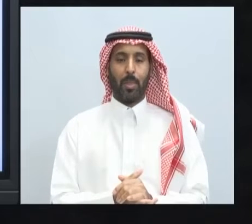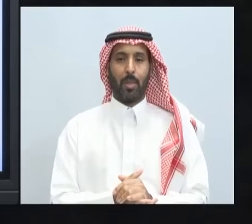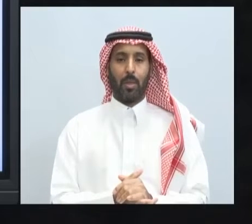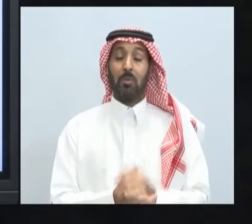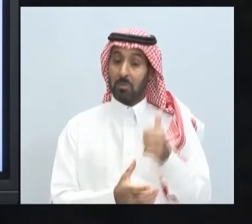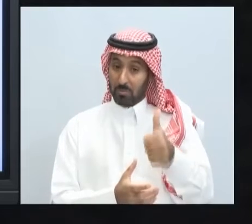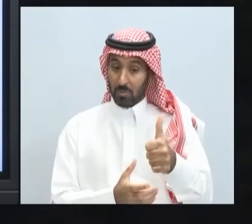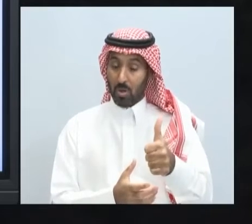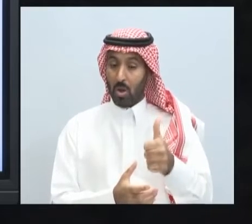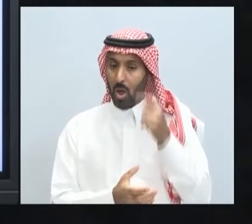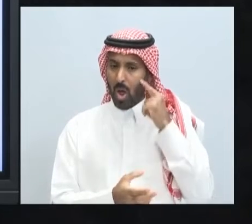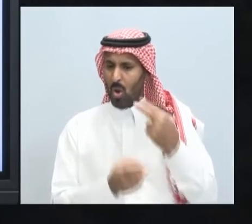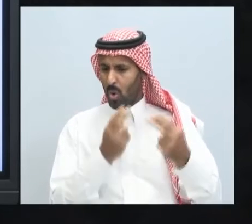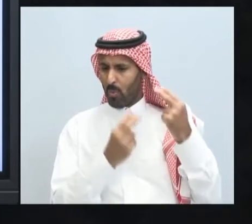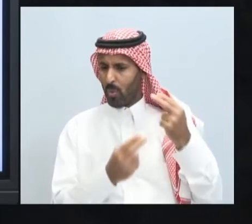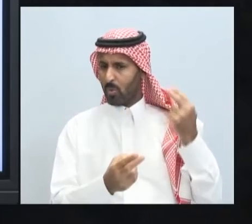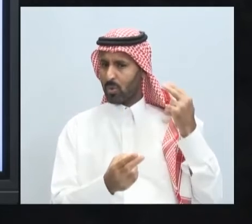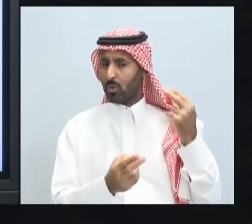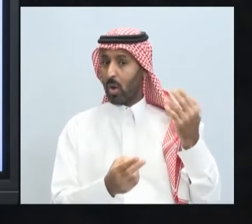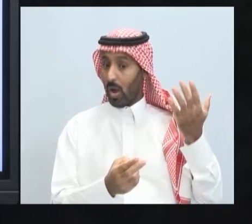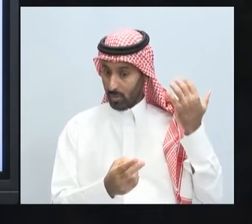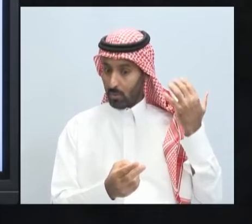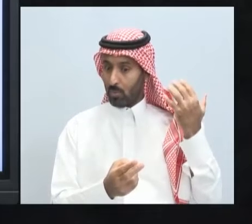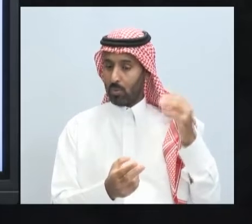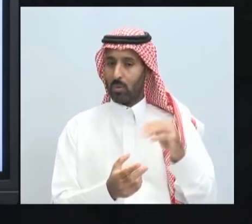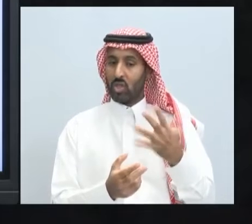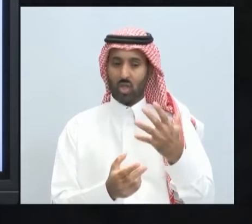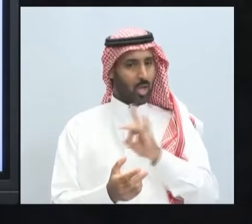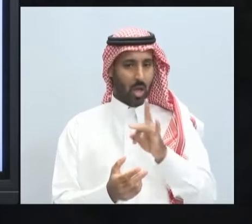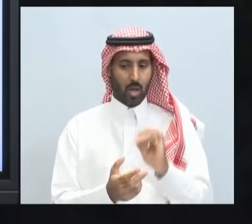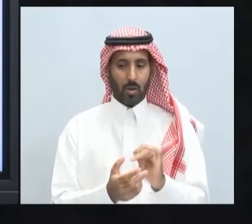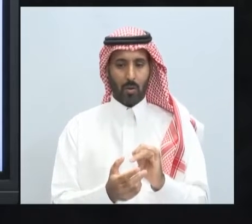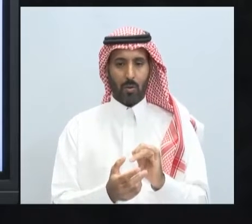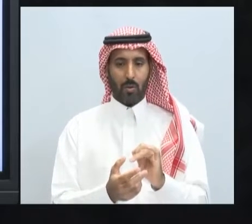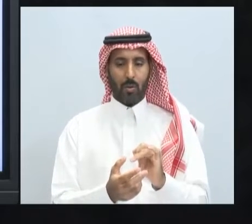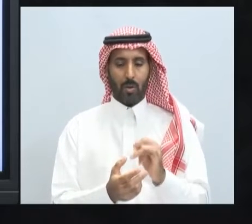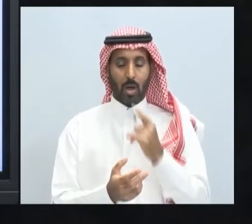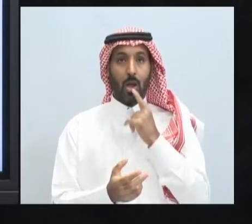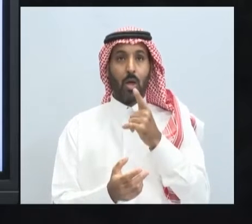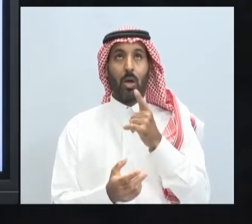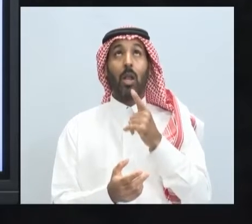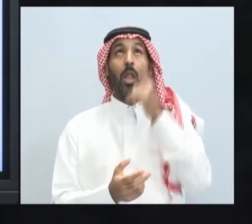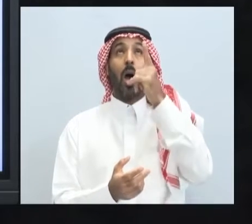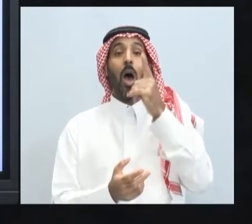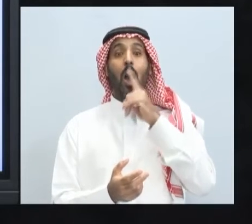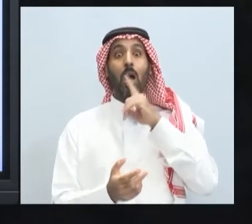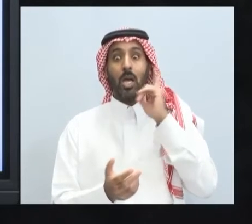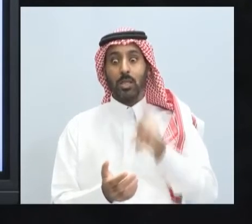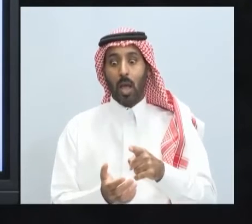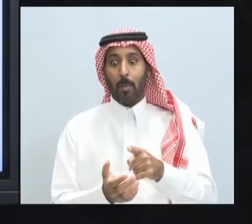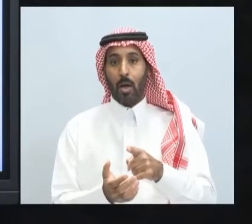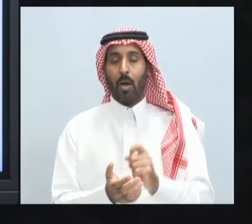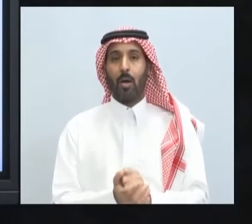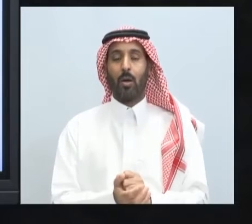رائعون العلم ليس بق بجديد بل قديم واقسم به الله سبحانه وتعالى